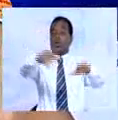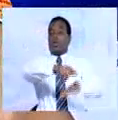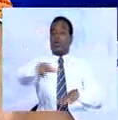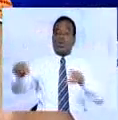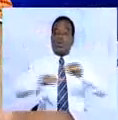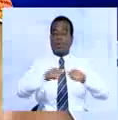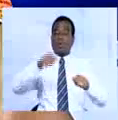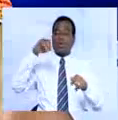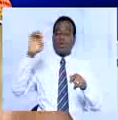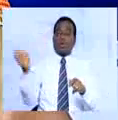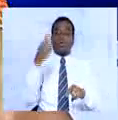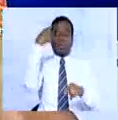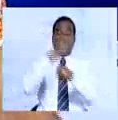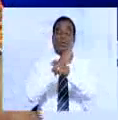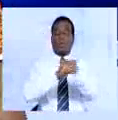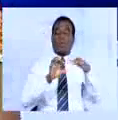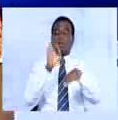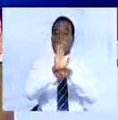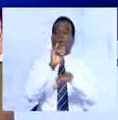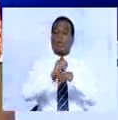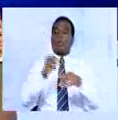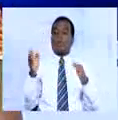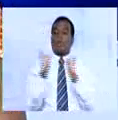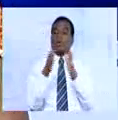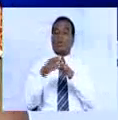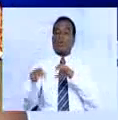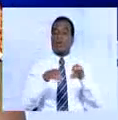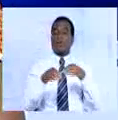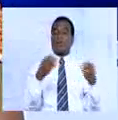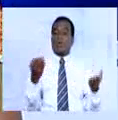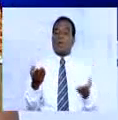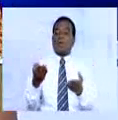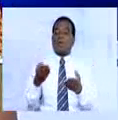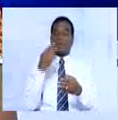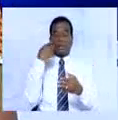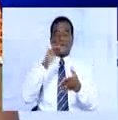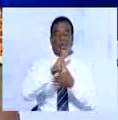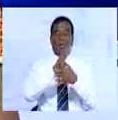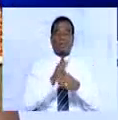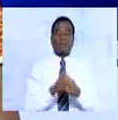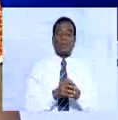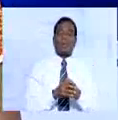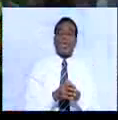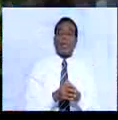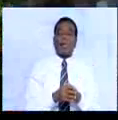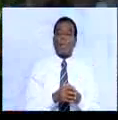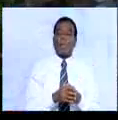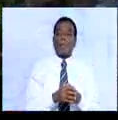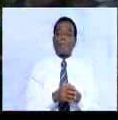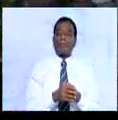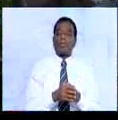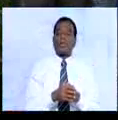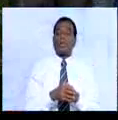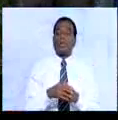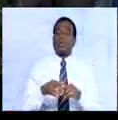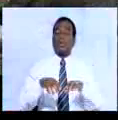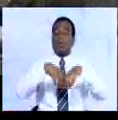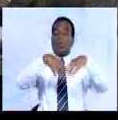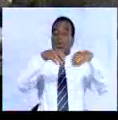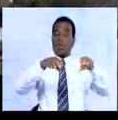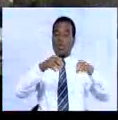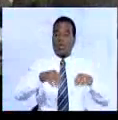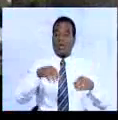pour le développement de la Côte d'Ivoire. Une rencontre s'est tenue à cet effet, le compte-rendu d'Alvorassa. Le secteur du commerce